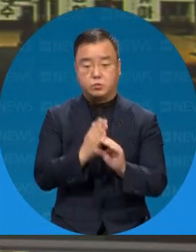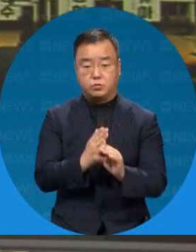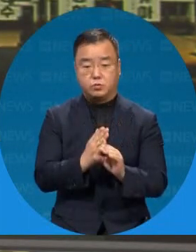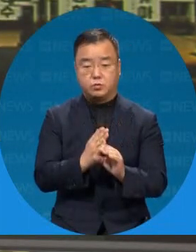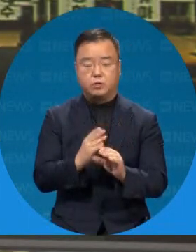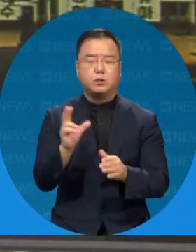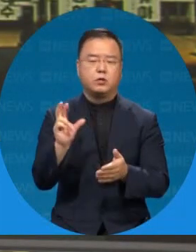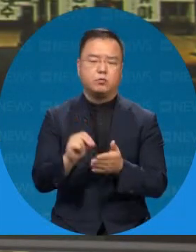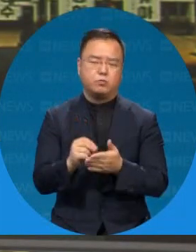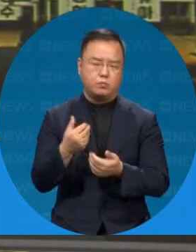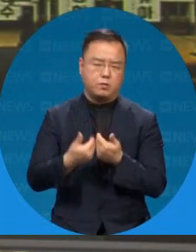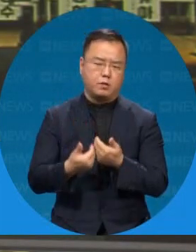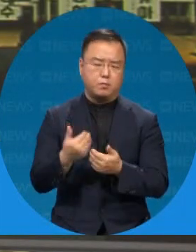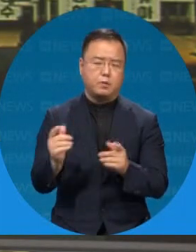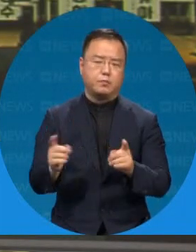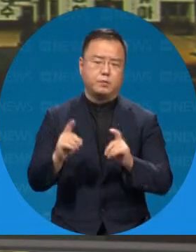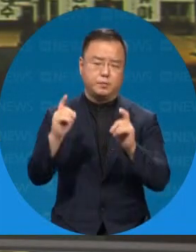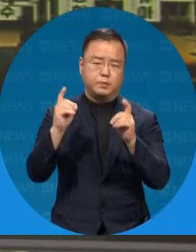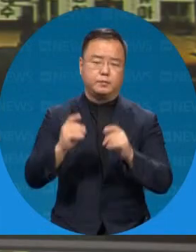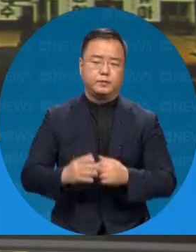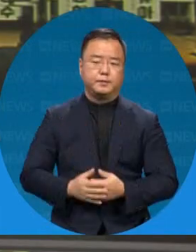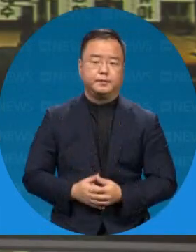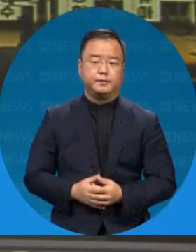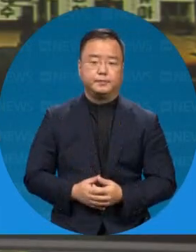댕겼습니다. 먼저 영상 보고 오겠습니다.